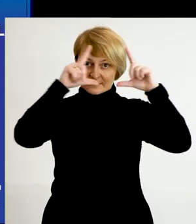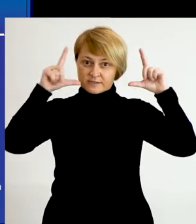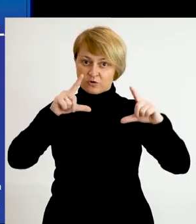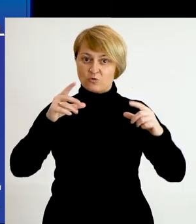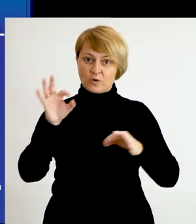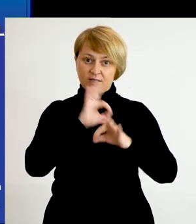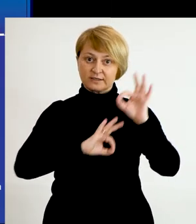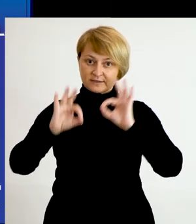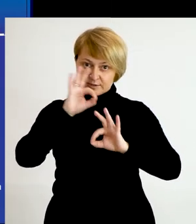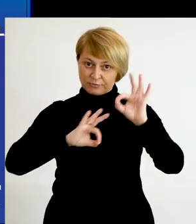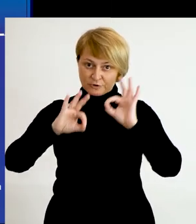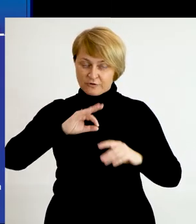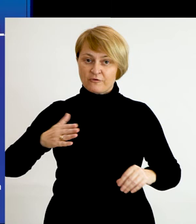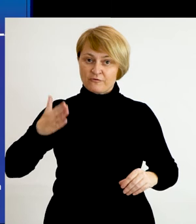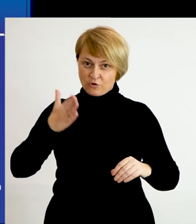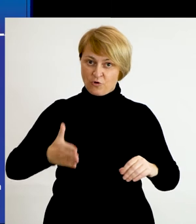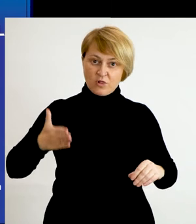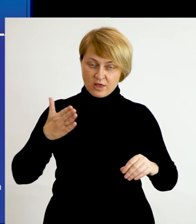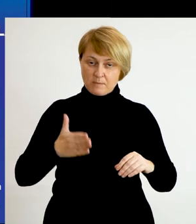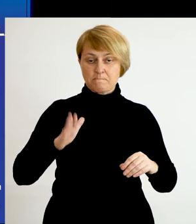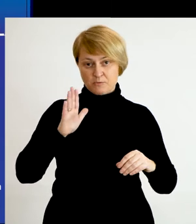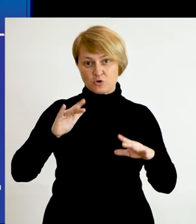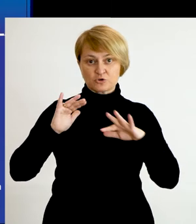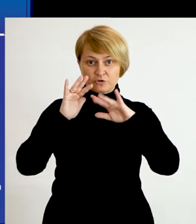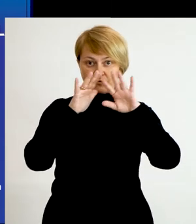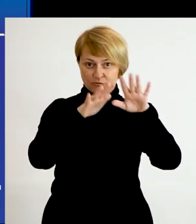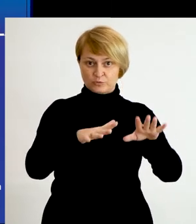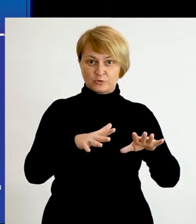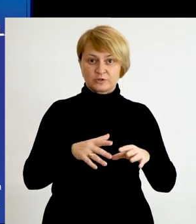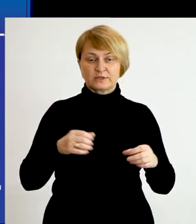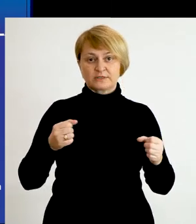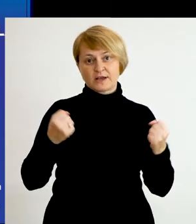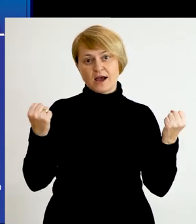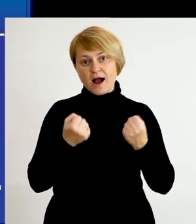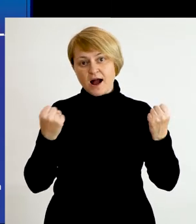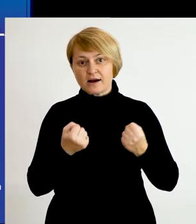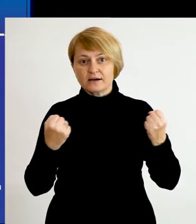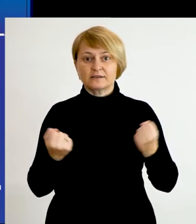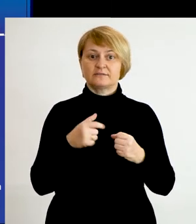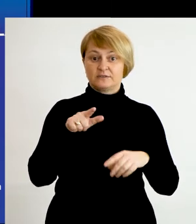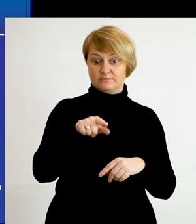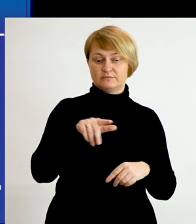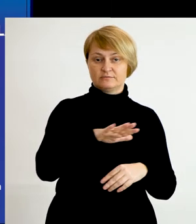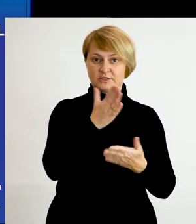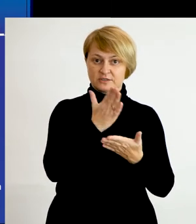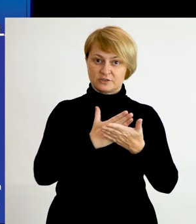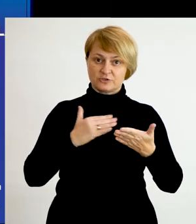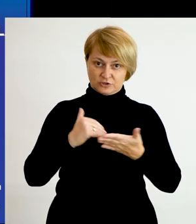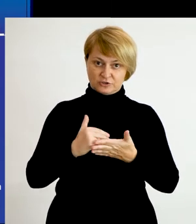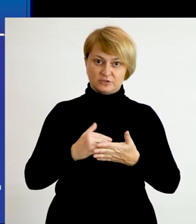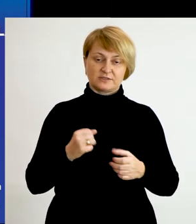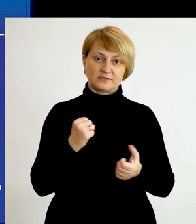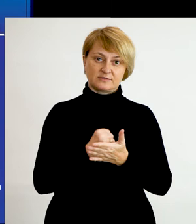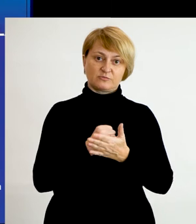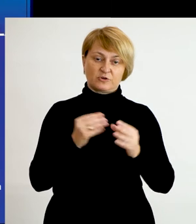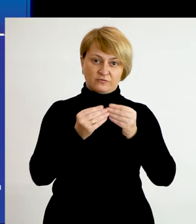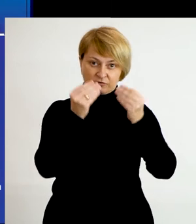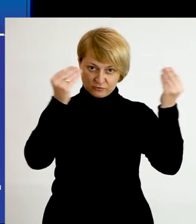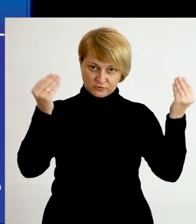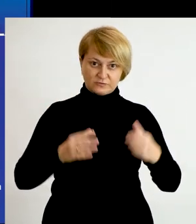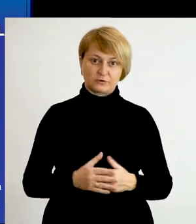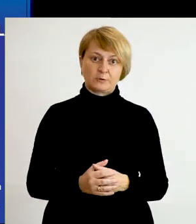taboru kolejowego, który też może wpłynąć na dynamikę spraw w tamtej dzielnicy, więc